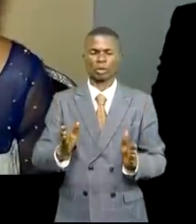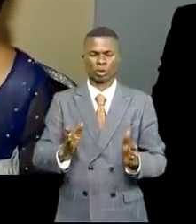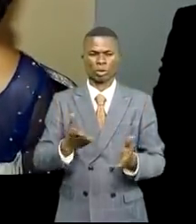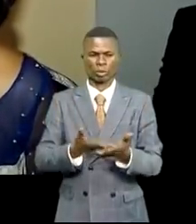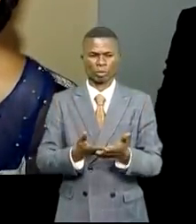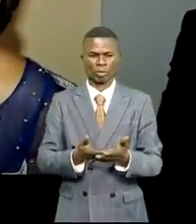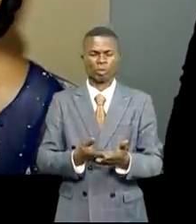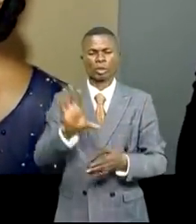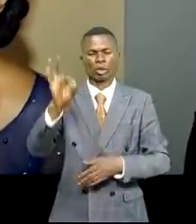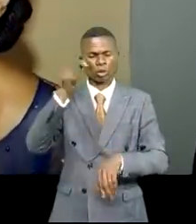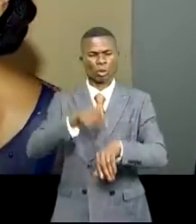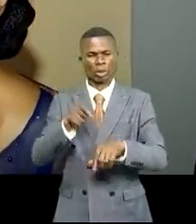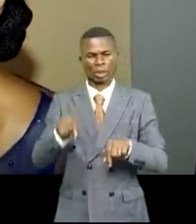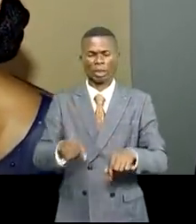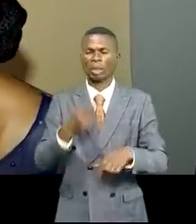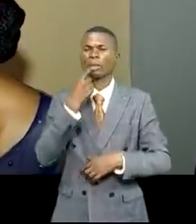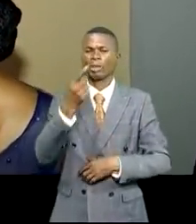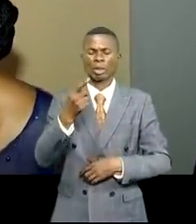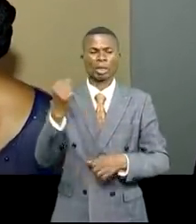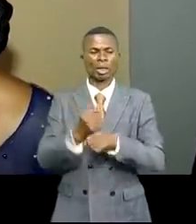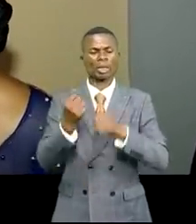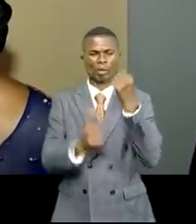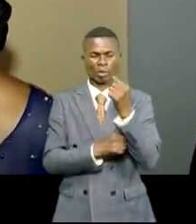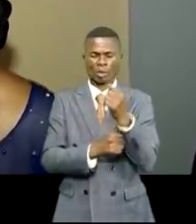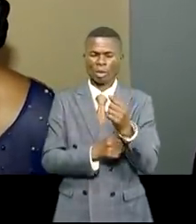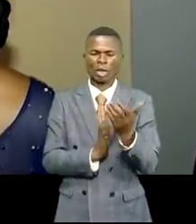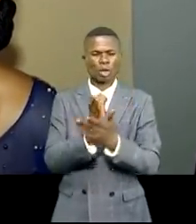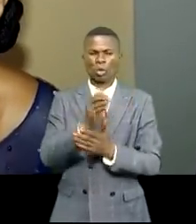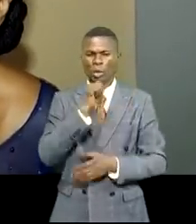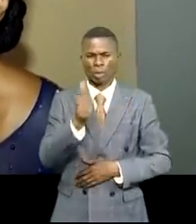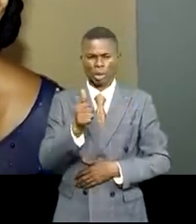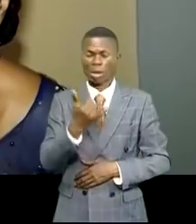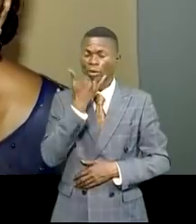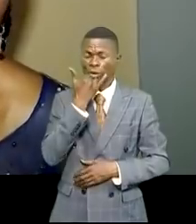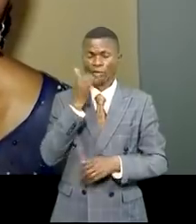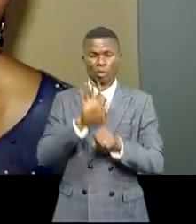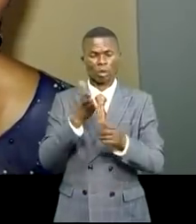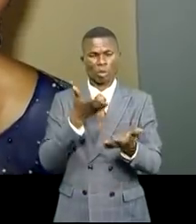Nous saisissons cette occasion pour dire que l'œuvre humaine est imperfectible. Nous reconnaissons